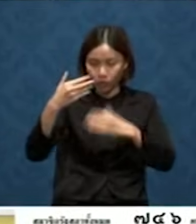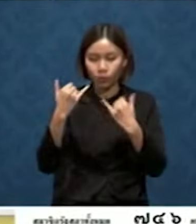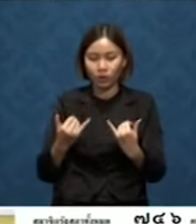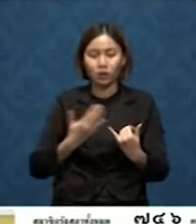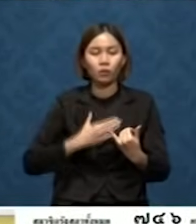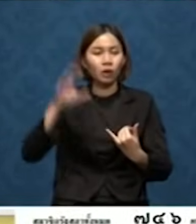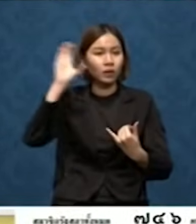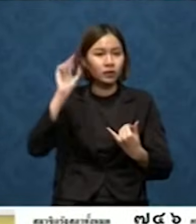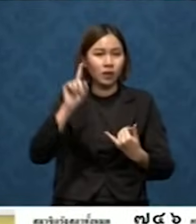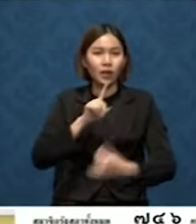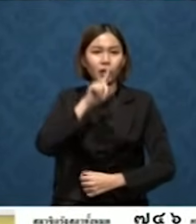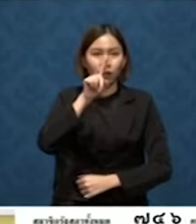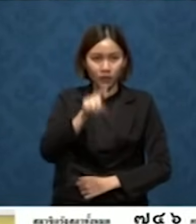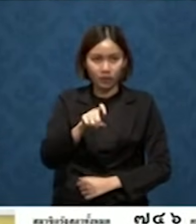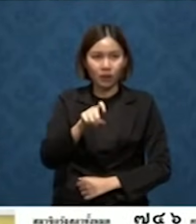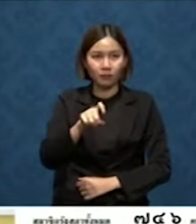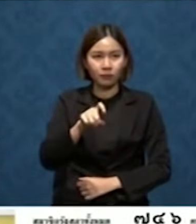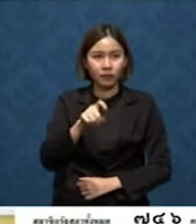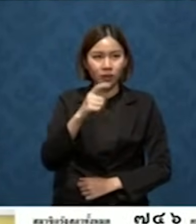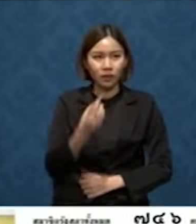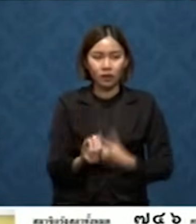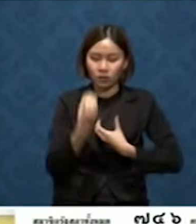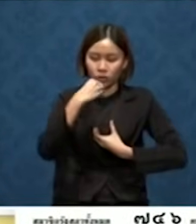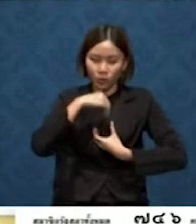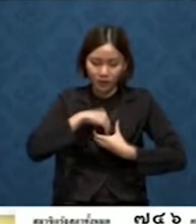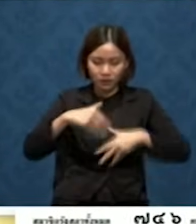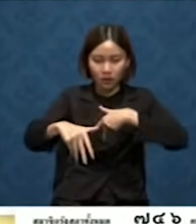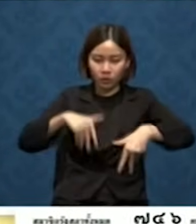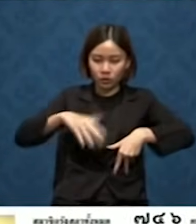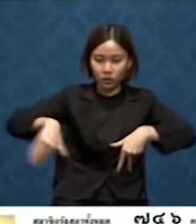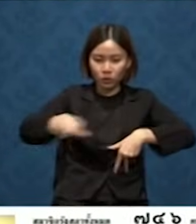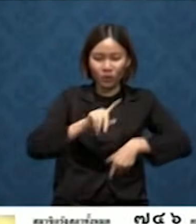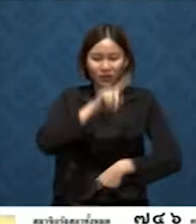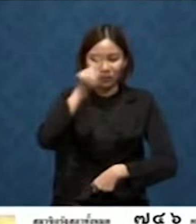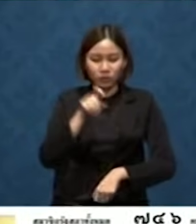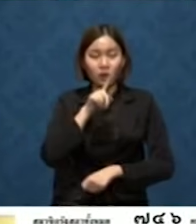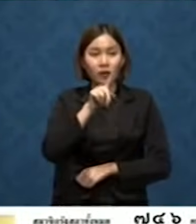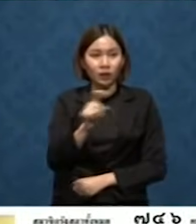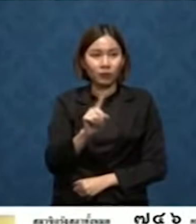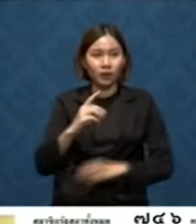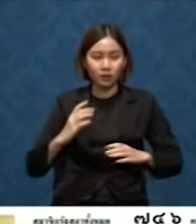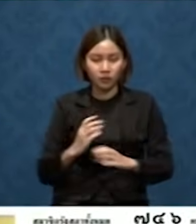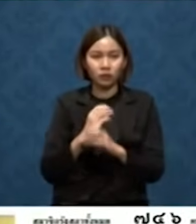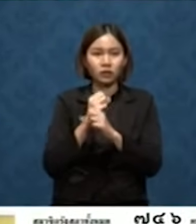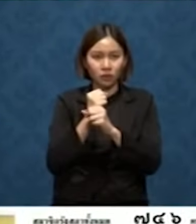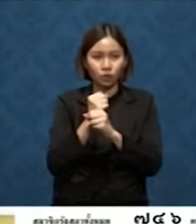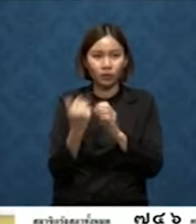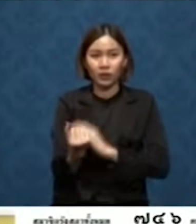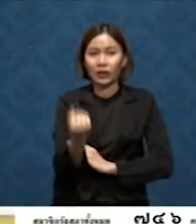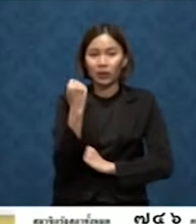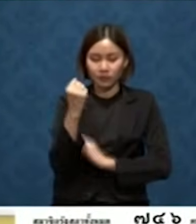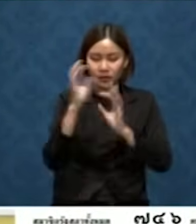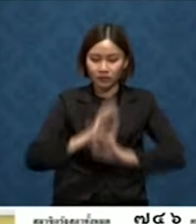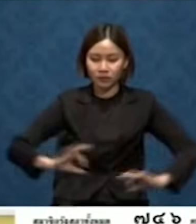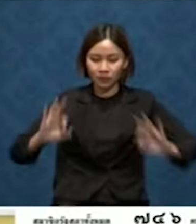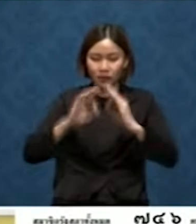ว่าคำถามนึงที่ดังอยู่ในใจพี่น้องประชาชนหลายคนคือคำถามที่ว่าตกลงแล้วอำนาจสูงสุดของ